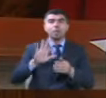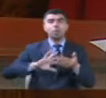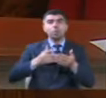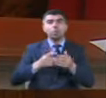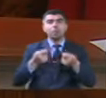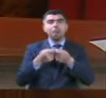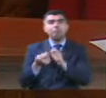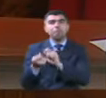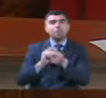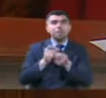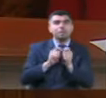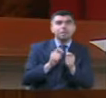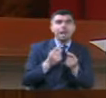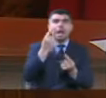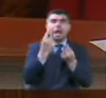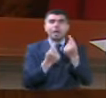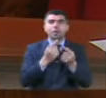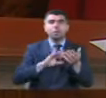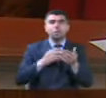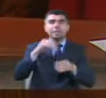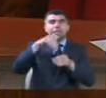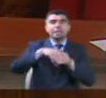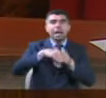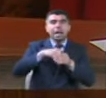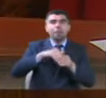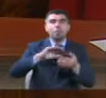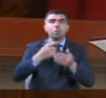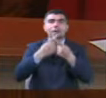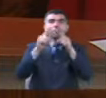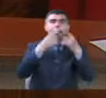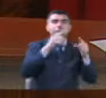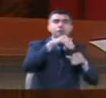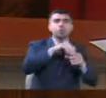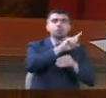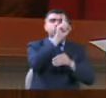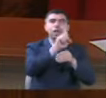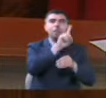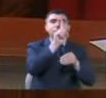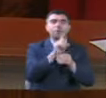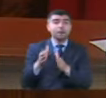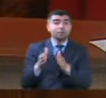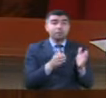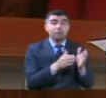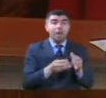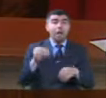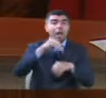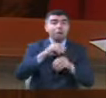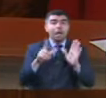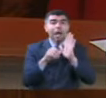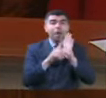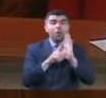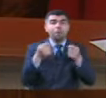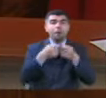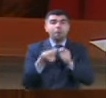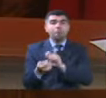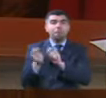رقم 5911 المتعلق بانتخاب أعضاء مجالس الجماعات الترابية، مقترح قانون تنظيمي يقضي بتغيير